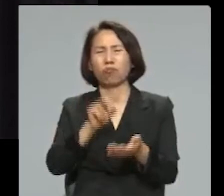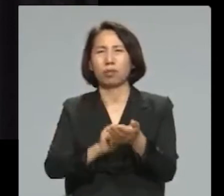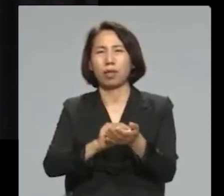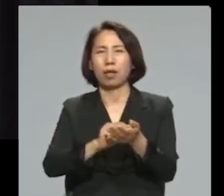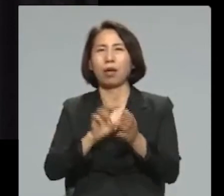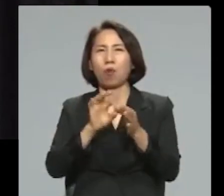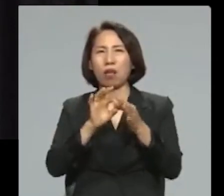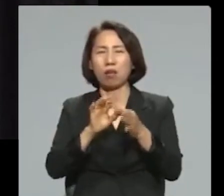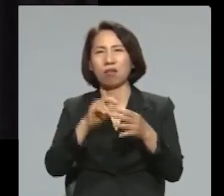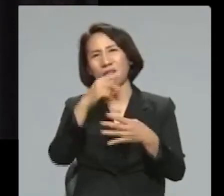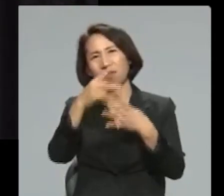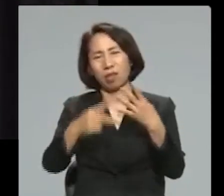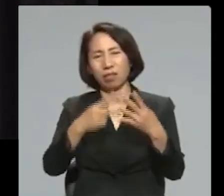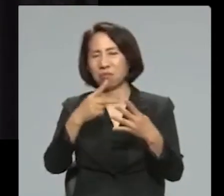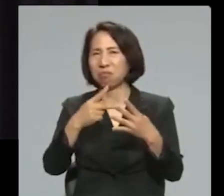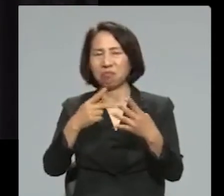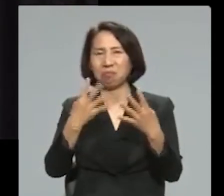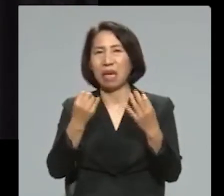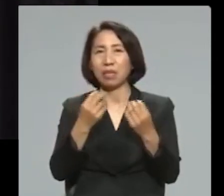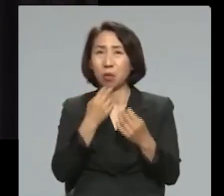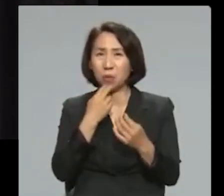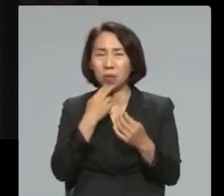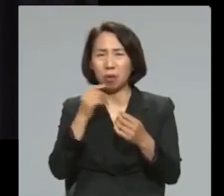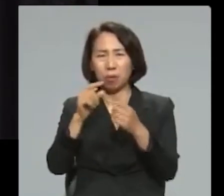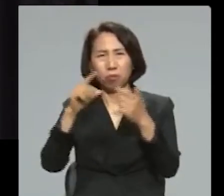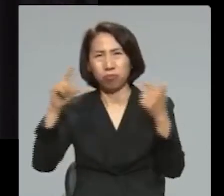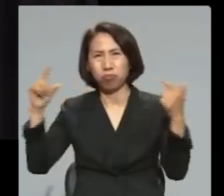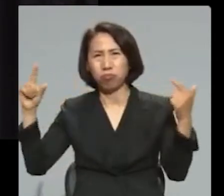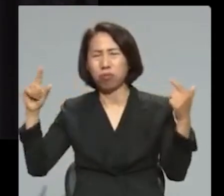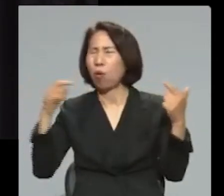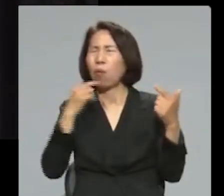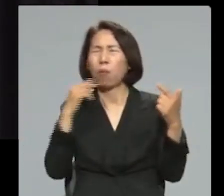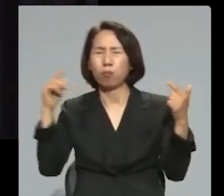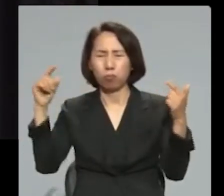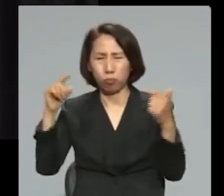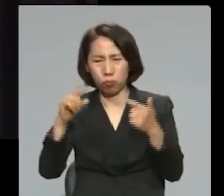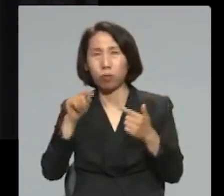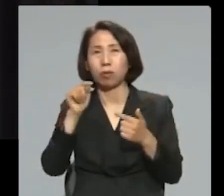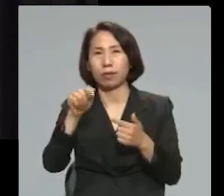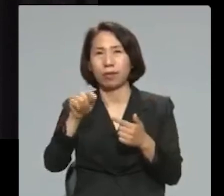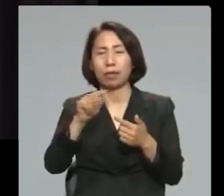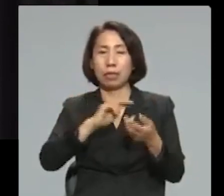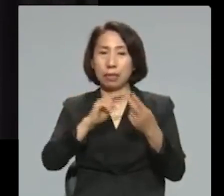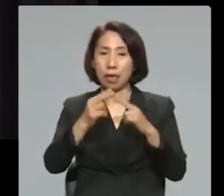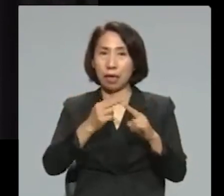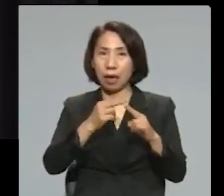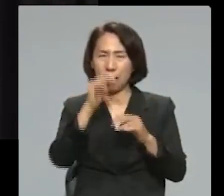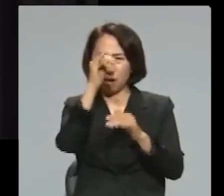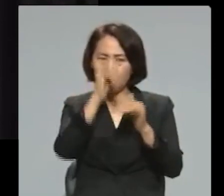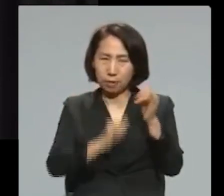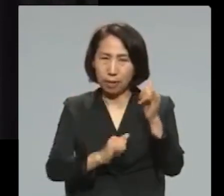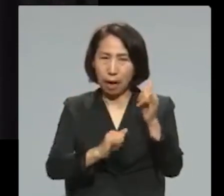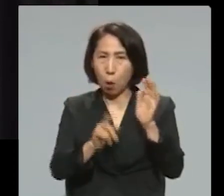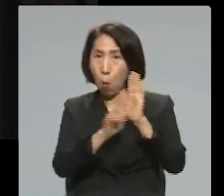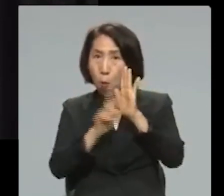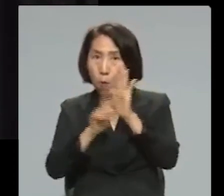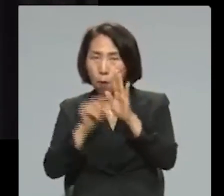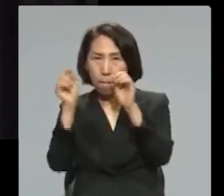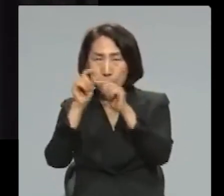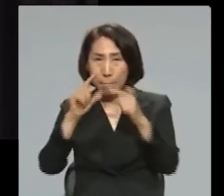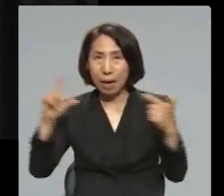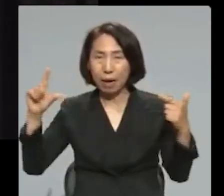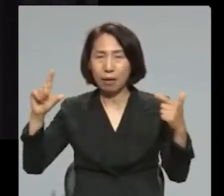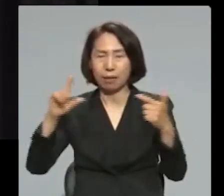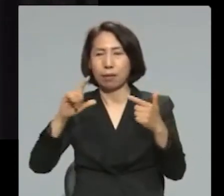부족해서 외부 인지도가 낮다는 평가를 받고 있습니다. 고령군 대가의 역사에 대한 인지도를 높이고 역사